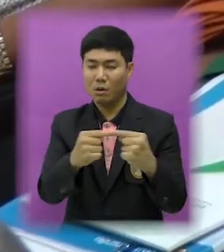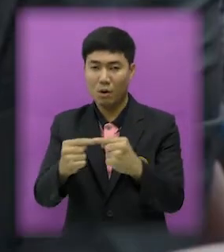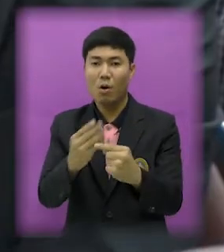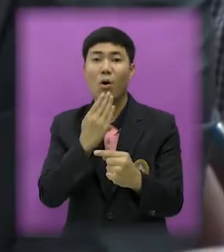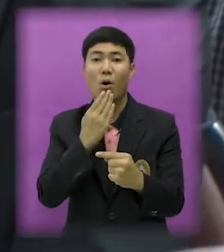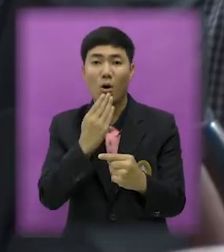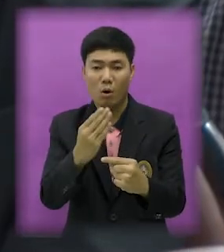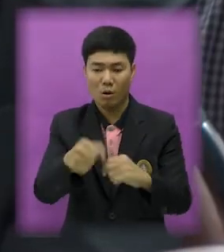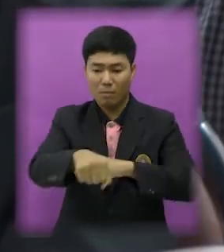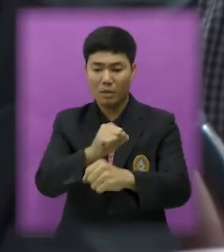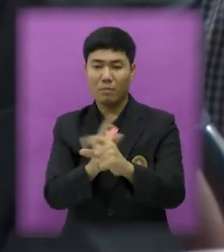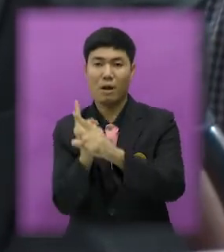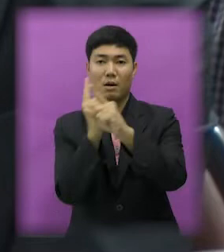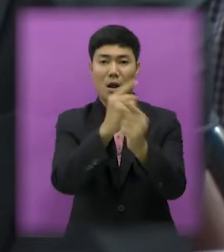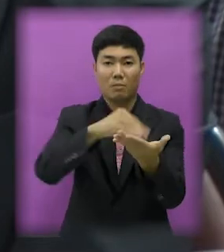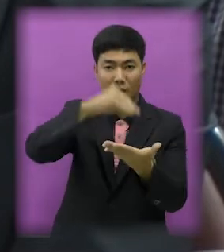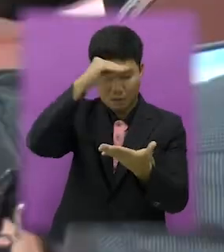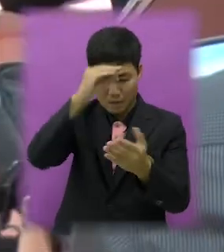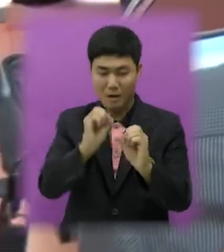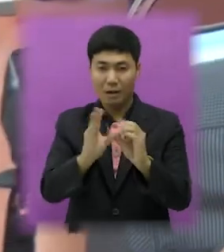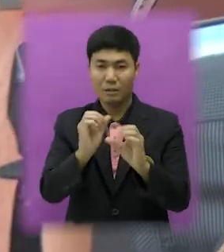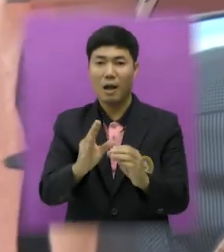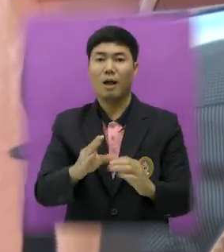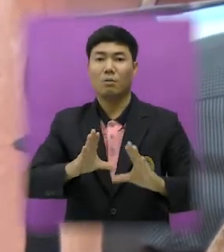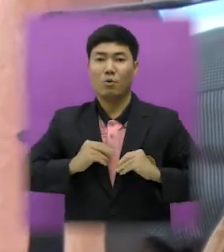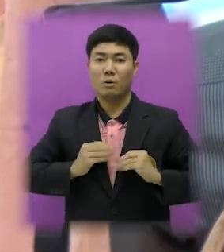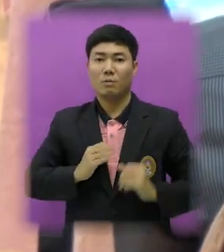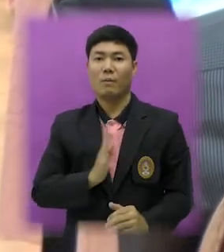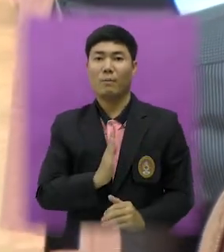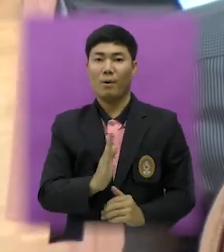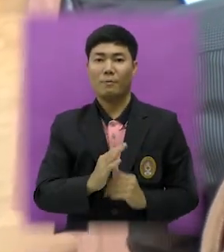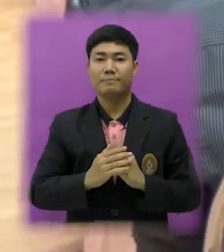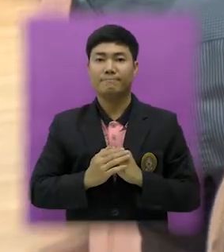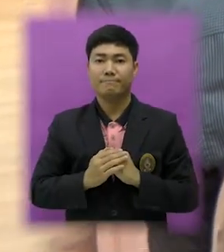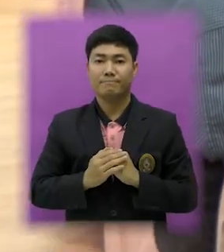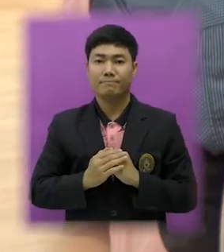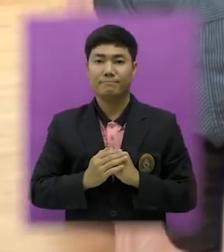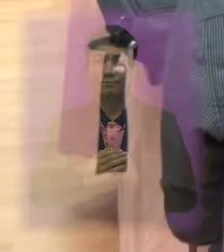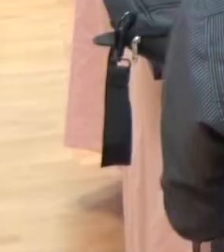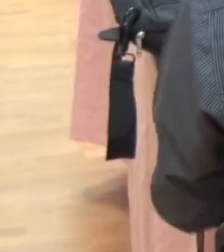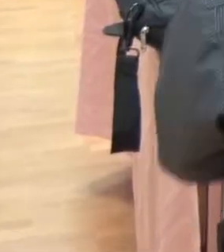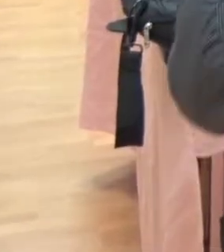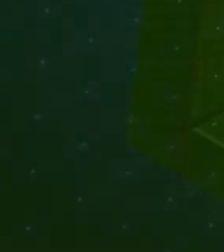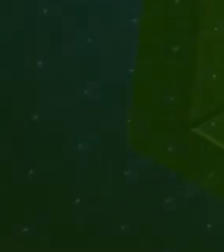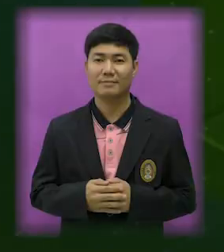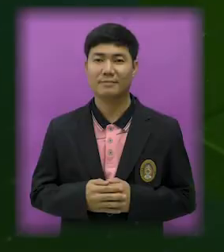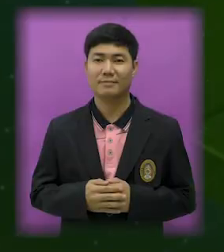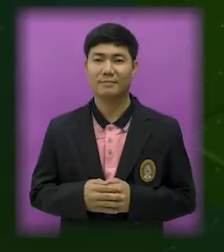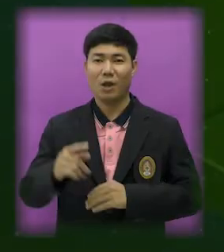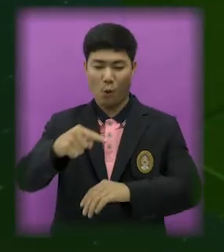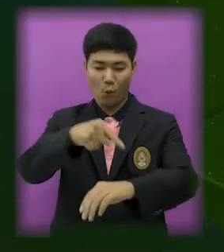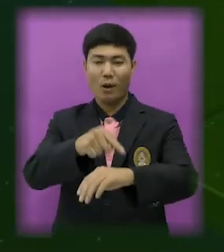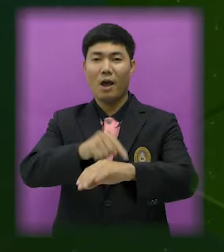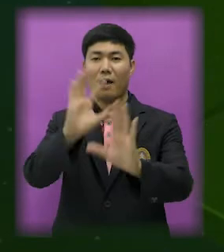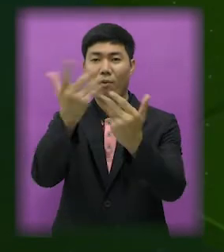อนตลอดจนแนวปฏิบัติในการศึกษาจากอาจารย์ผู้รับผิดชอบโดยตรงหมดเวล